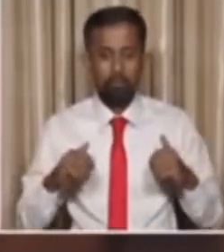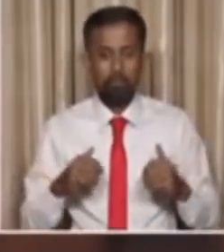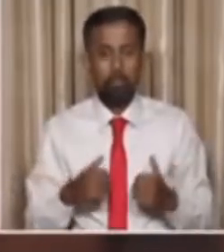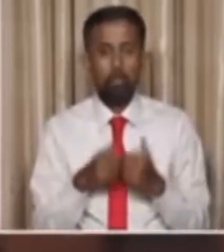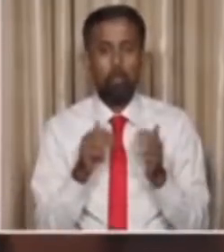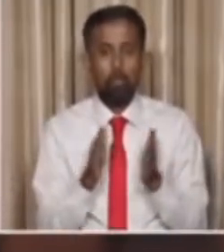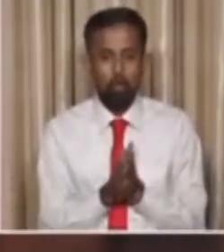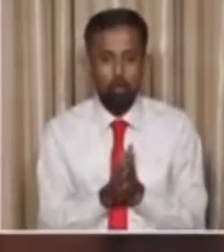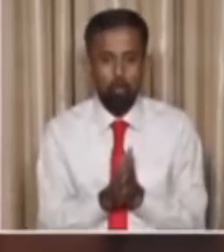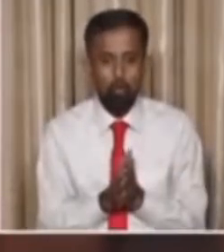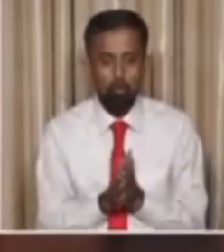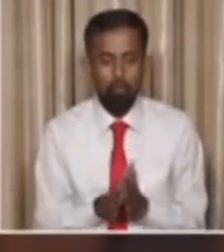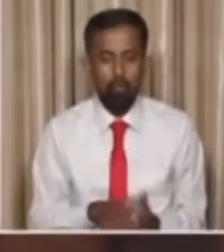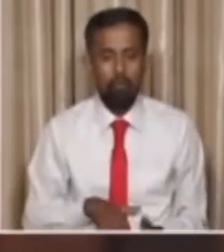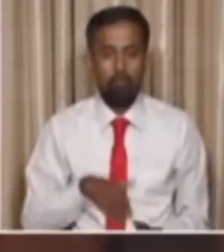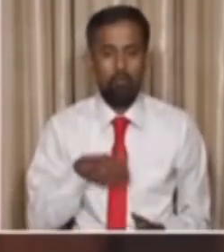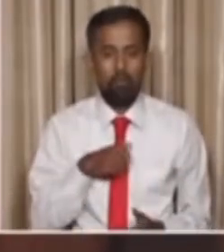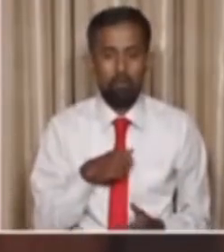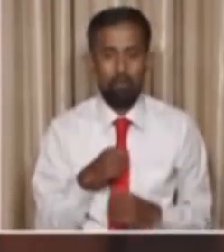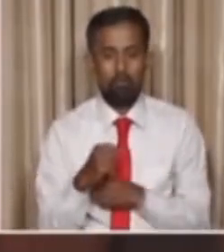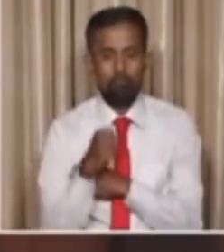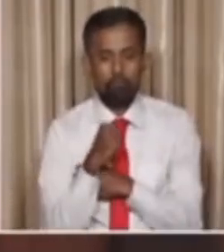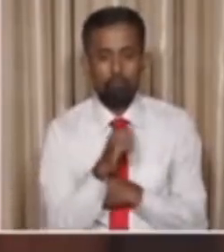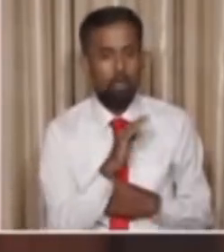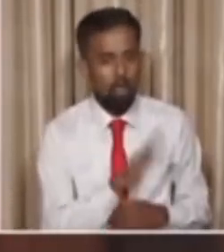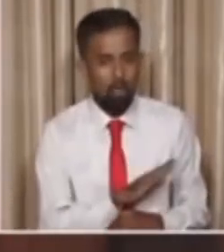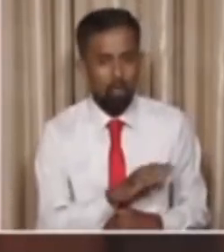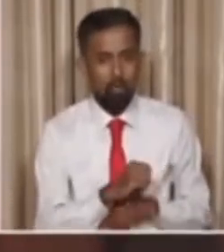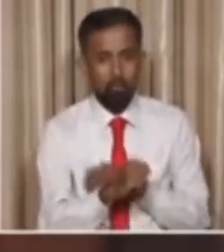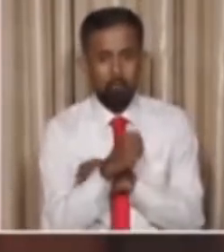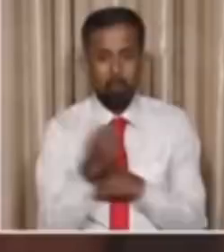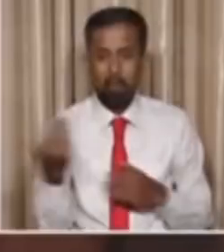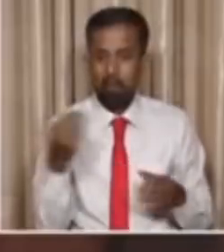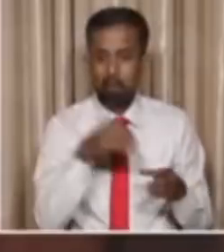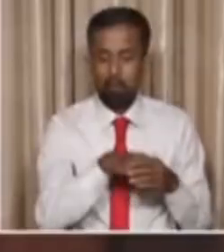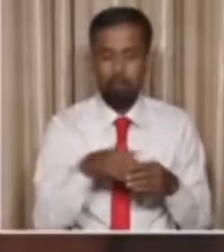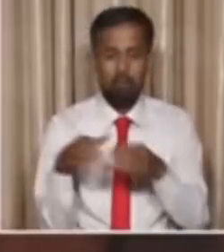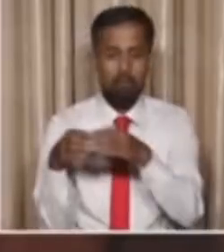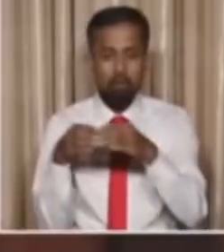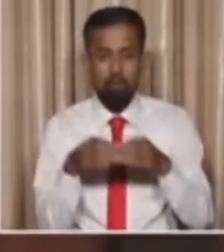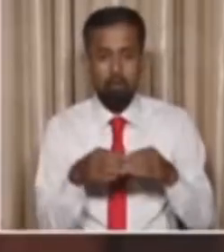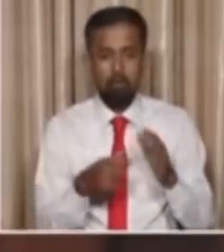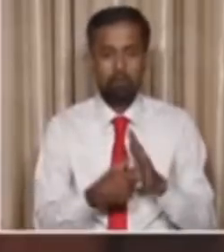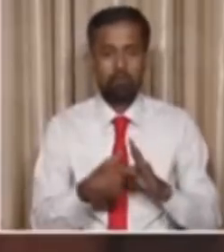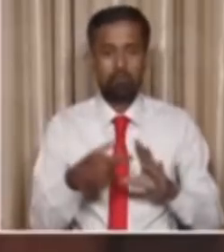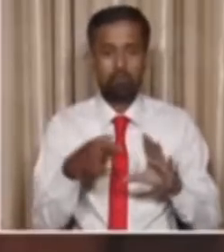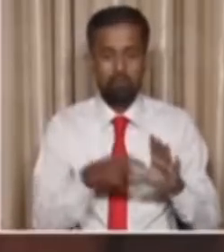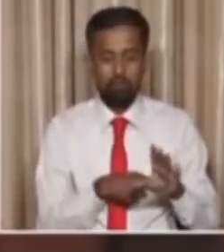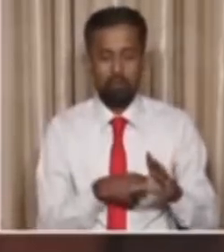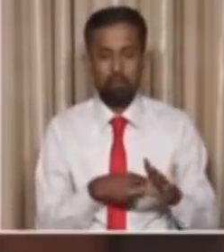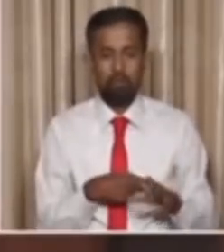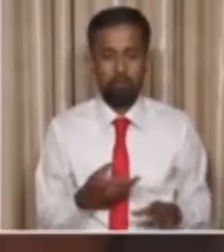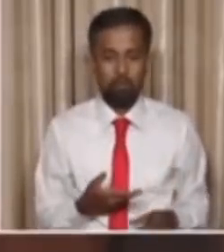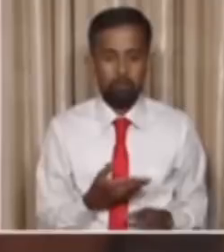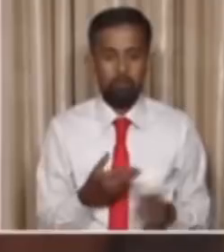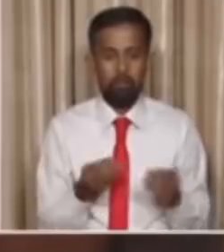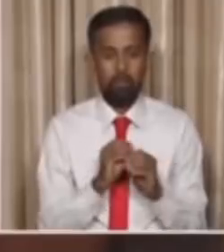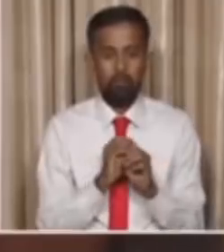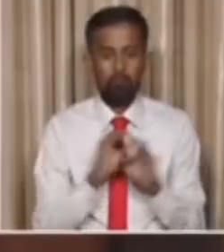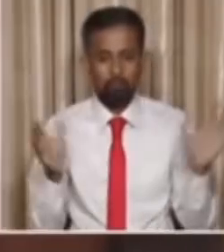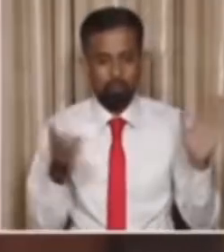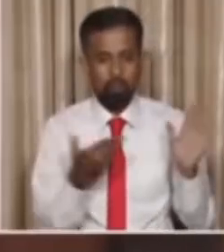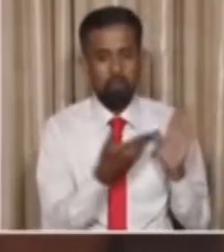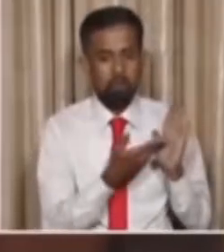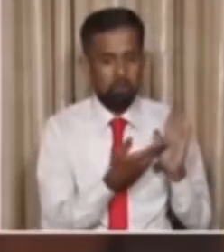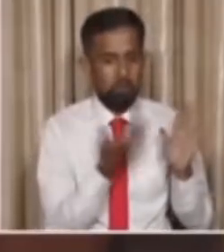සියලු දේම ප්‍රධාන වශයෙන් බලයේ ඉන්න සහ බලයට එන්න කණ්ඩායම් දරන උත්සාහයක් තමයි මේ මේ න්ියුස් එක හඳහා සනාථ